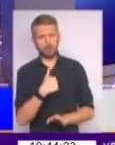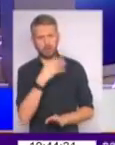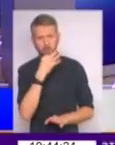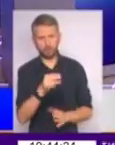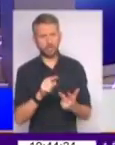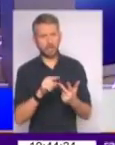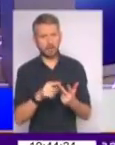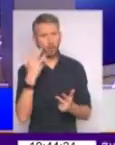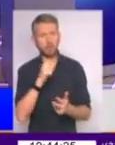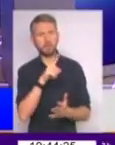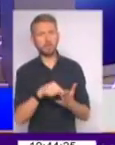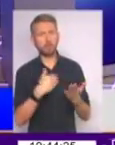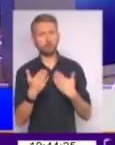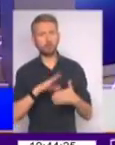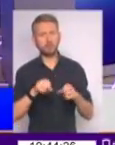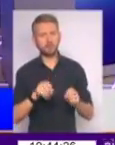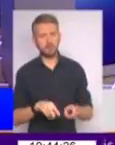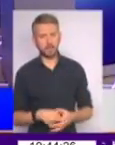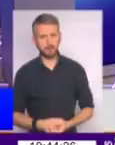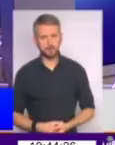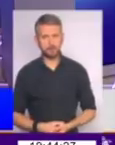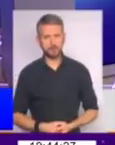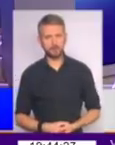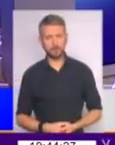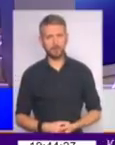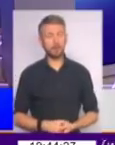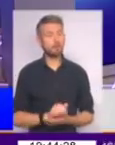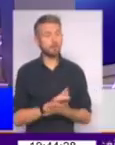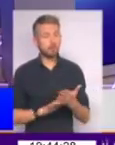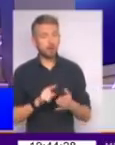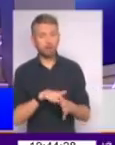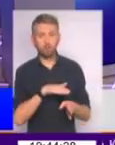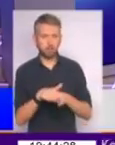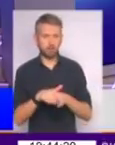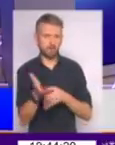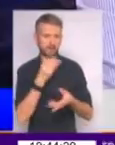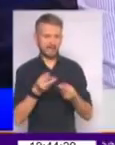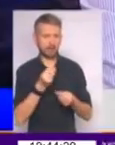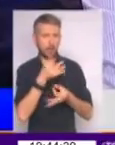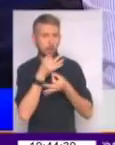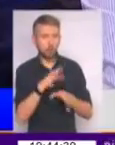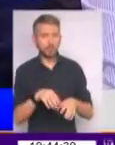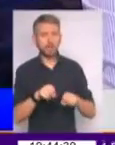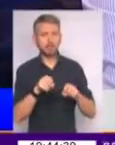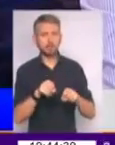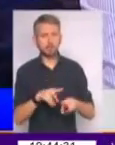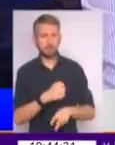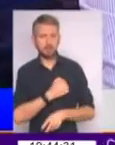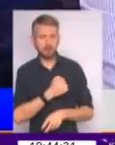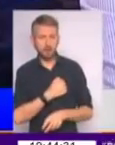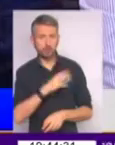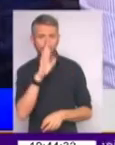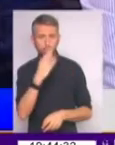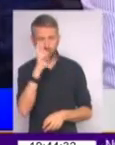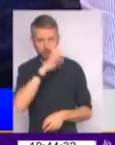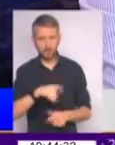момент. Коли питання стосується безпеки. Вибачте, це повна фікція. Будь-який спецпризначенець ворожої країни